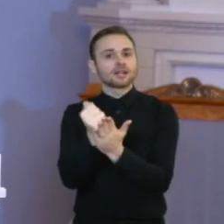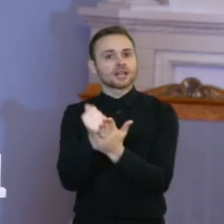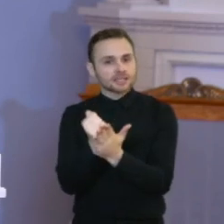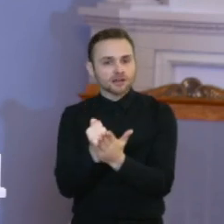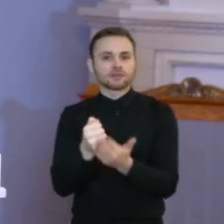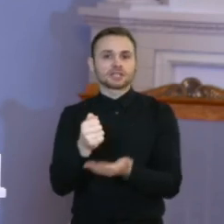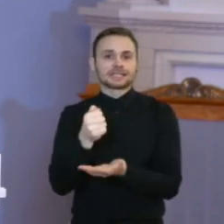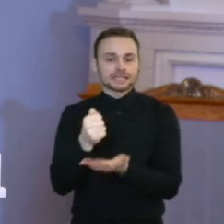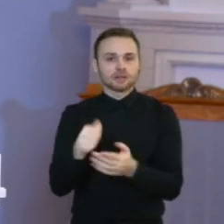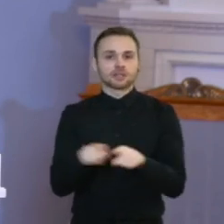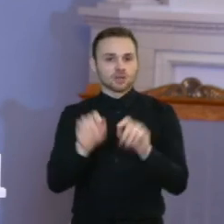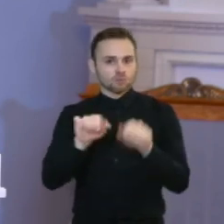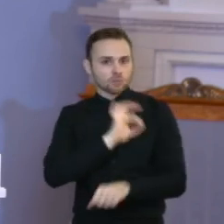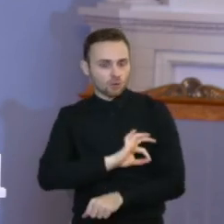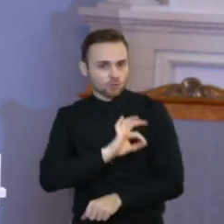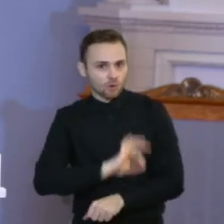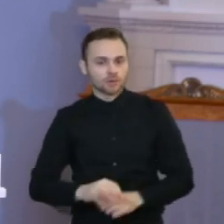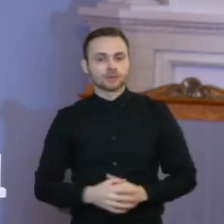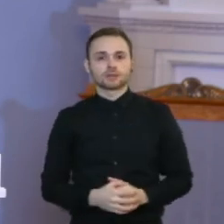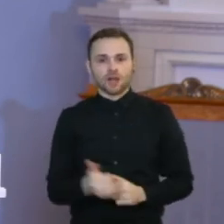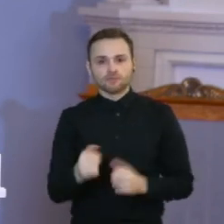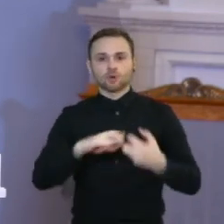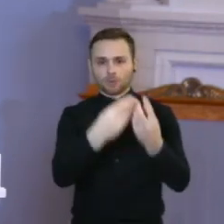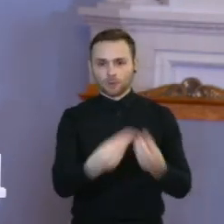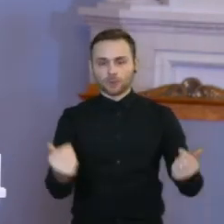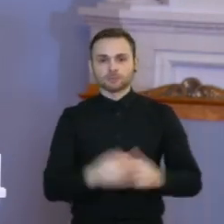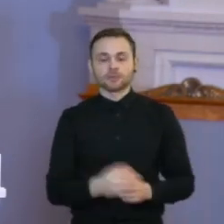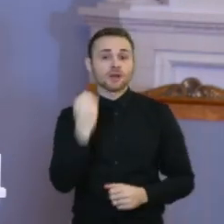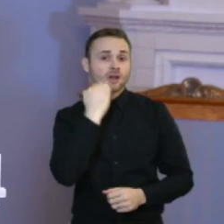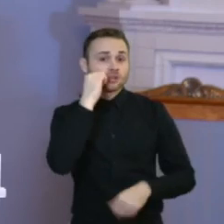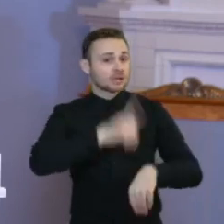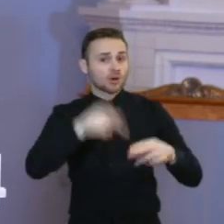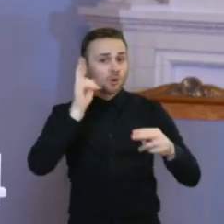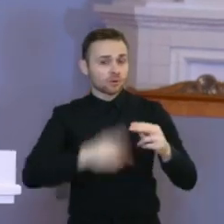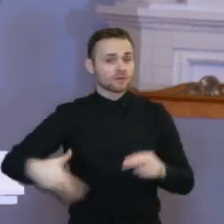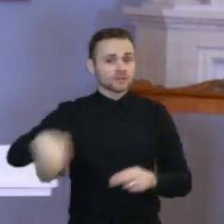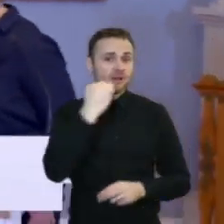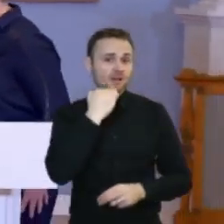Ir turėti daugiau lankstumo šitus klausimus spręsti. Dėkui, mūsų laikas baigėsi.